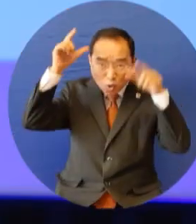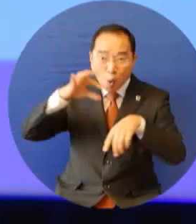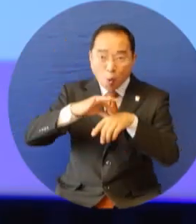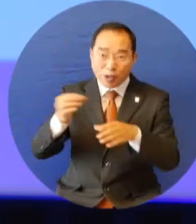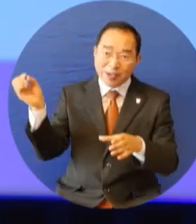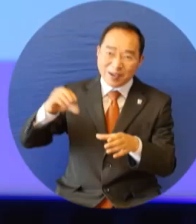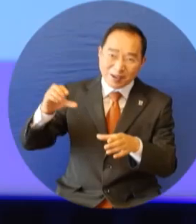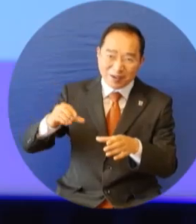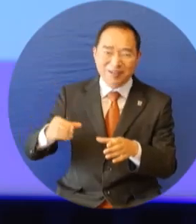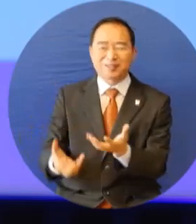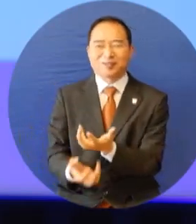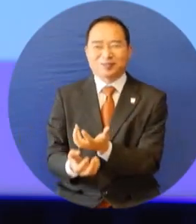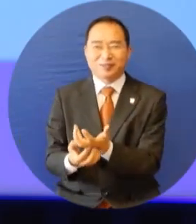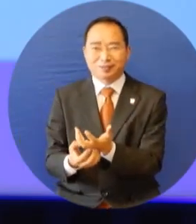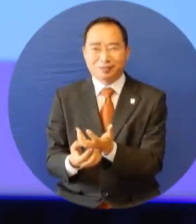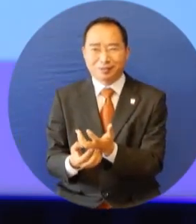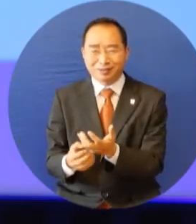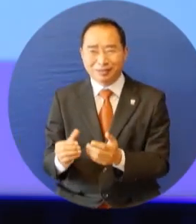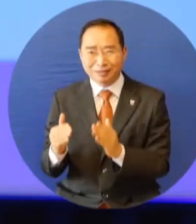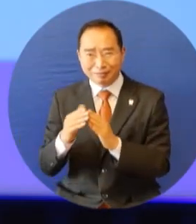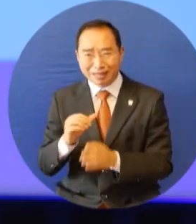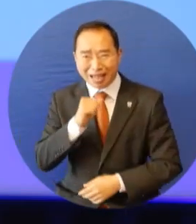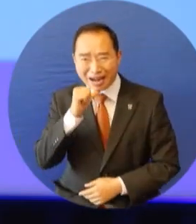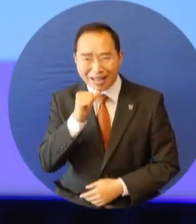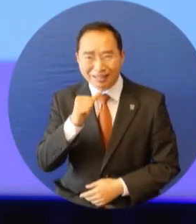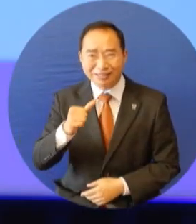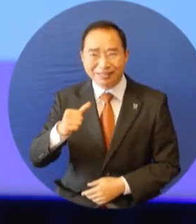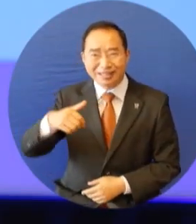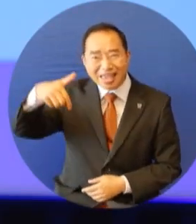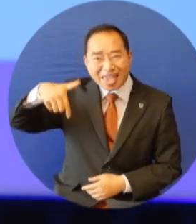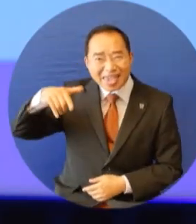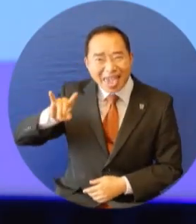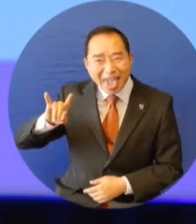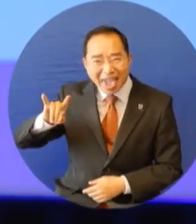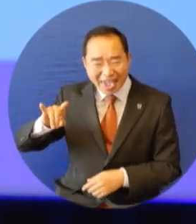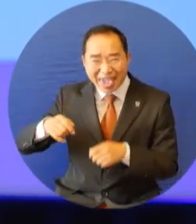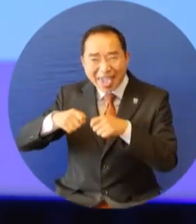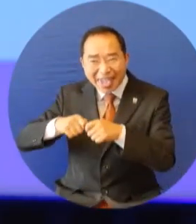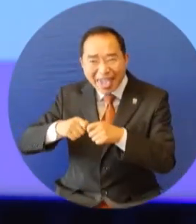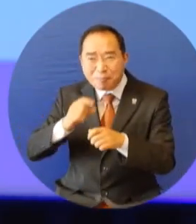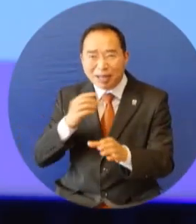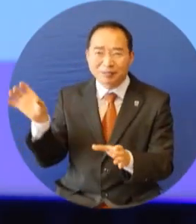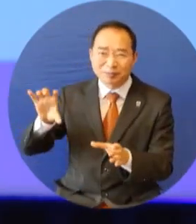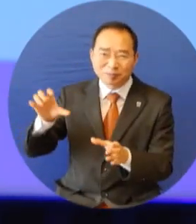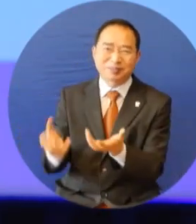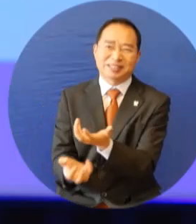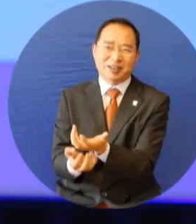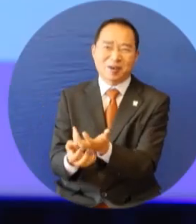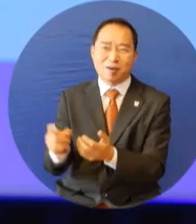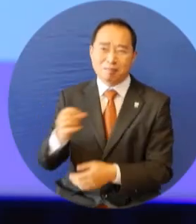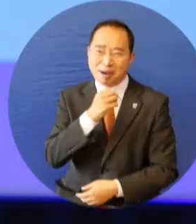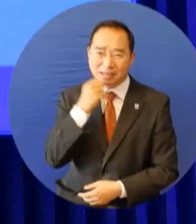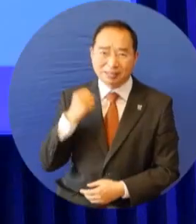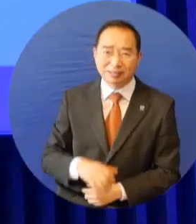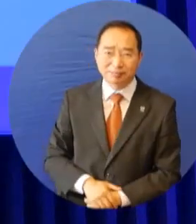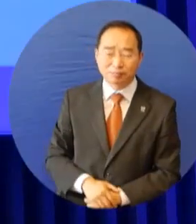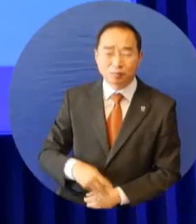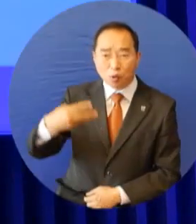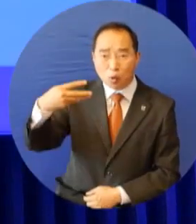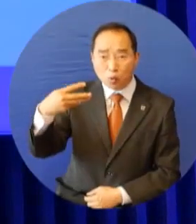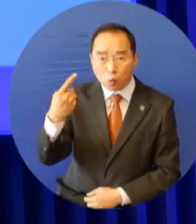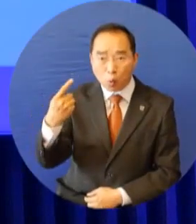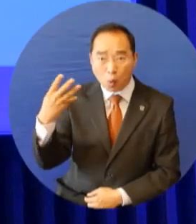넉넉하면은 소고기를 넣고 끓이고 살림이 좀 어려우면은 들깨만 넣고 끓여도 돼요. 되게 맛있어요.